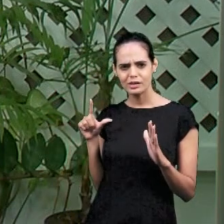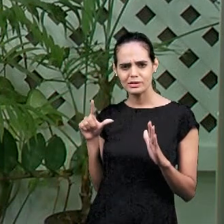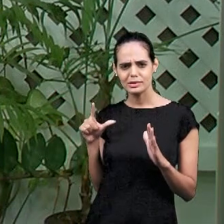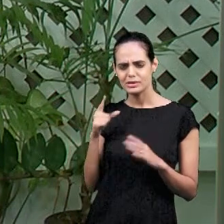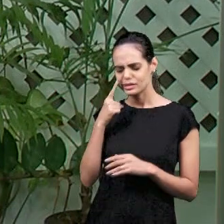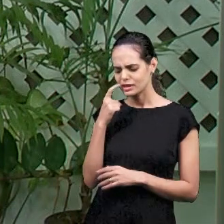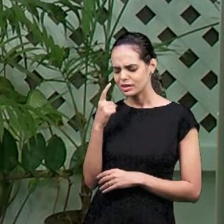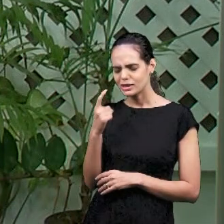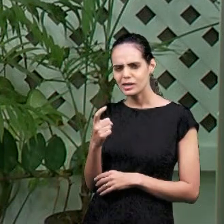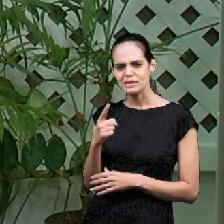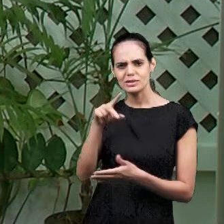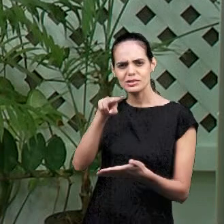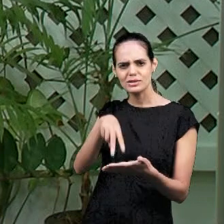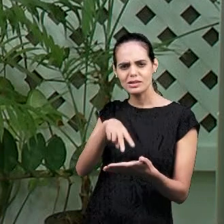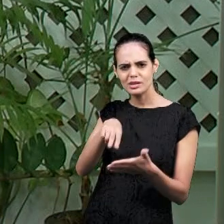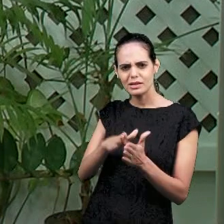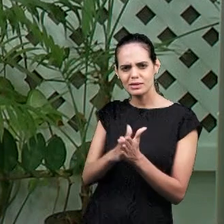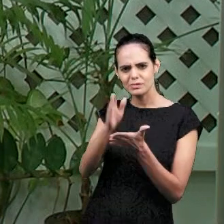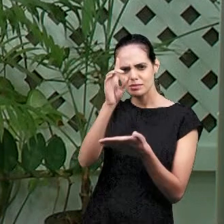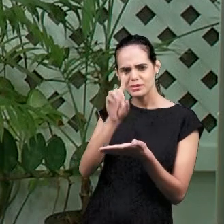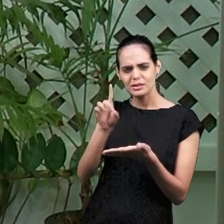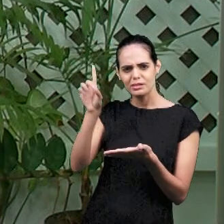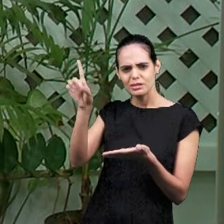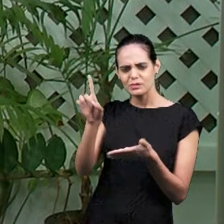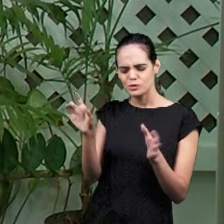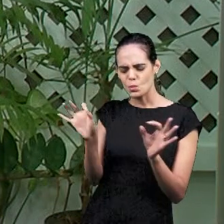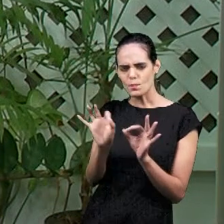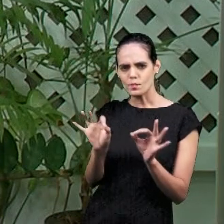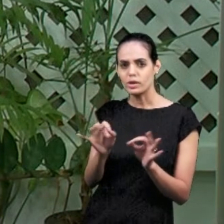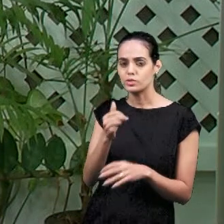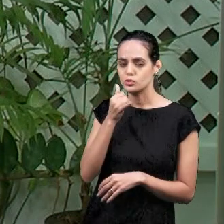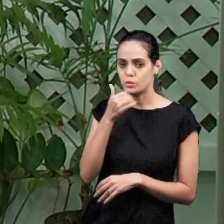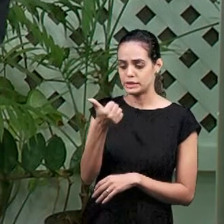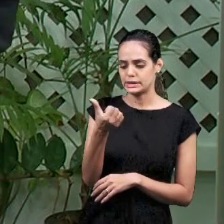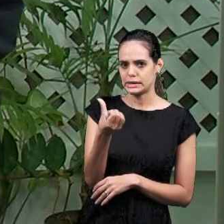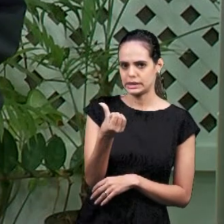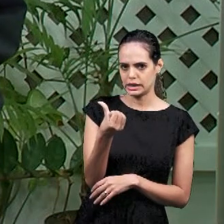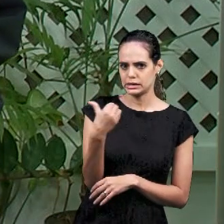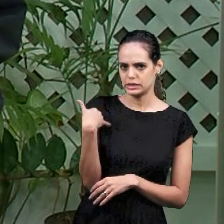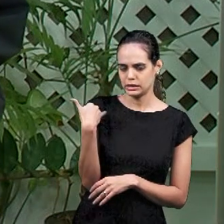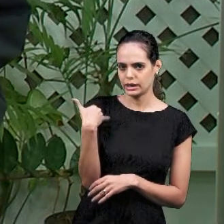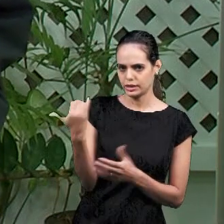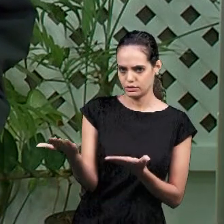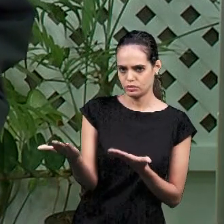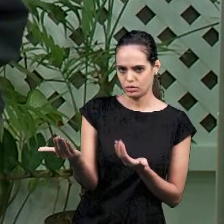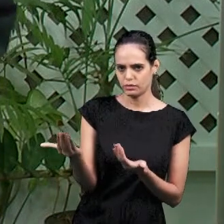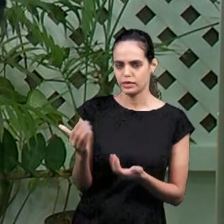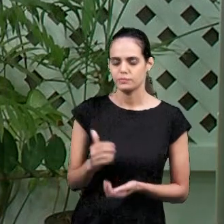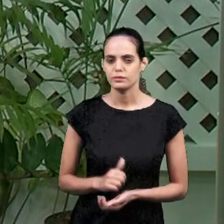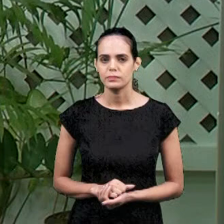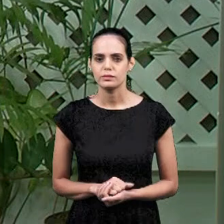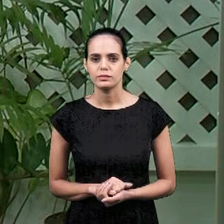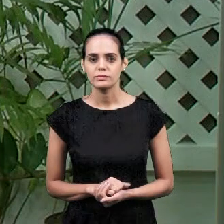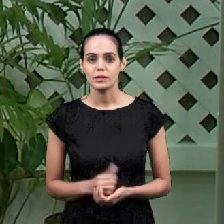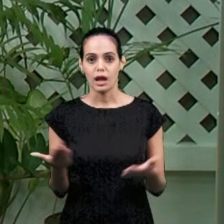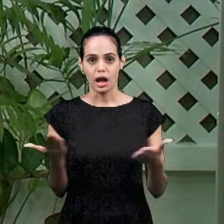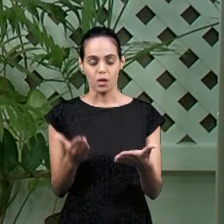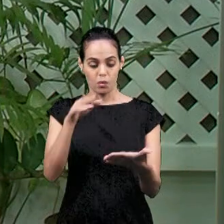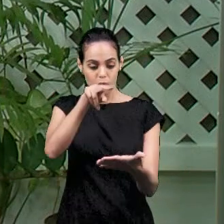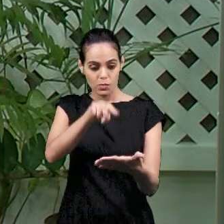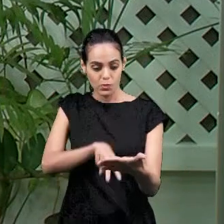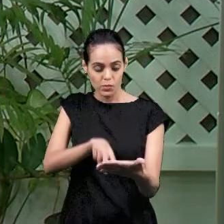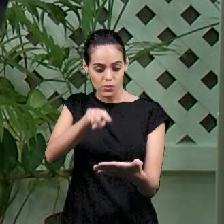je n'avais aucun intérêt de lire la Bible. Toutes les fois que j'ouvrais le texte, j'avais